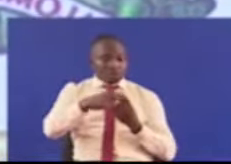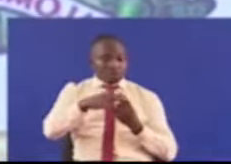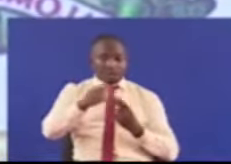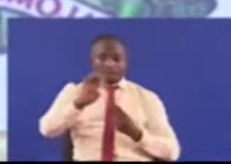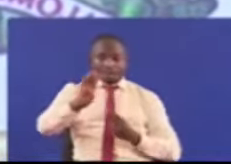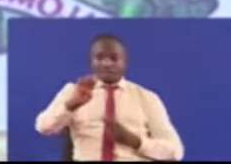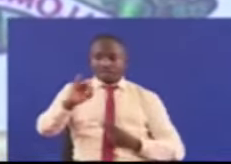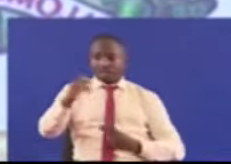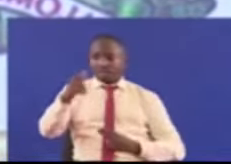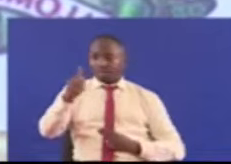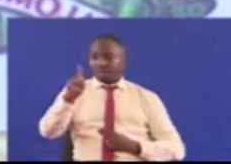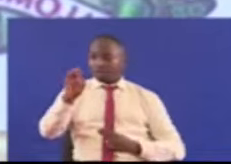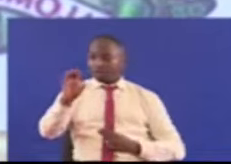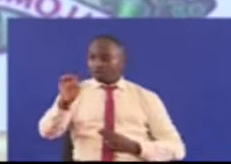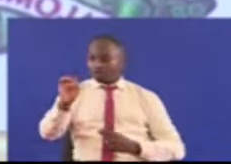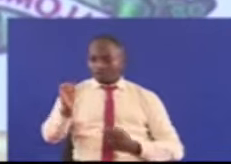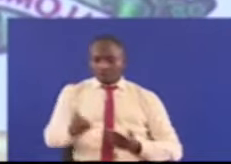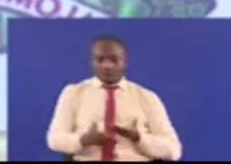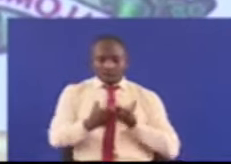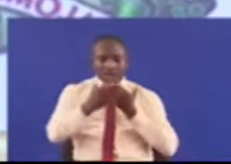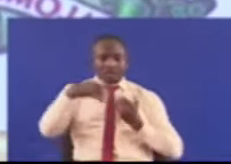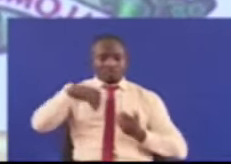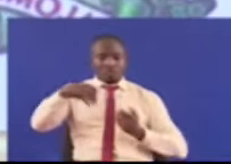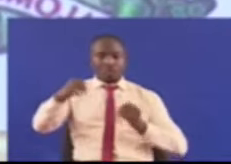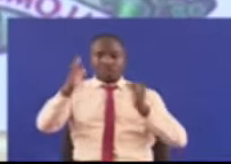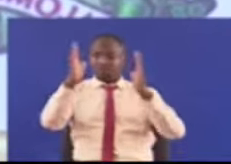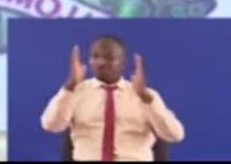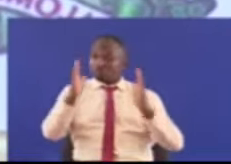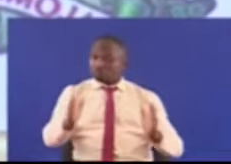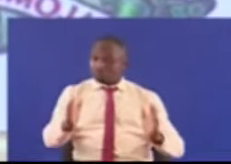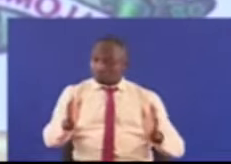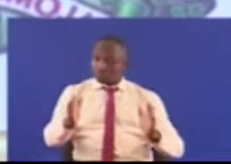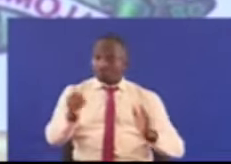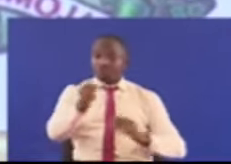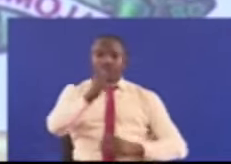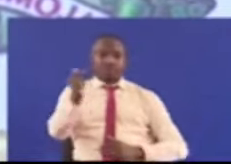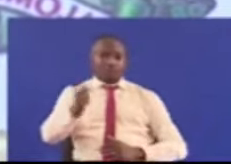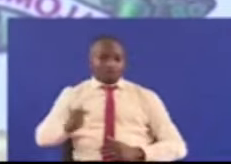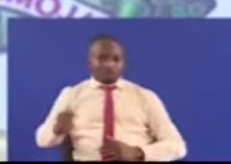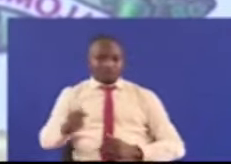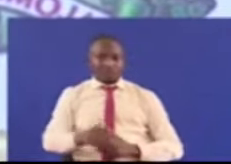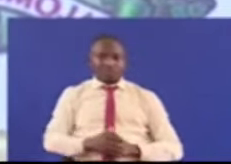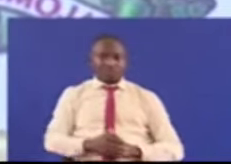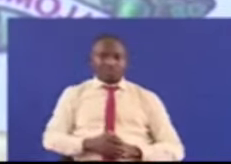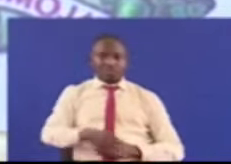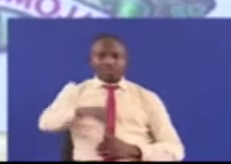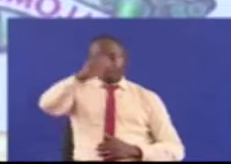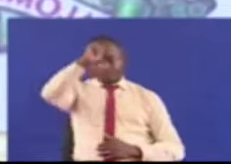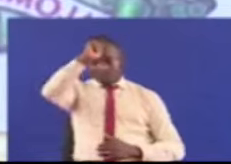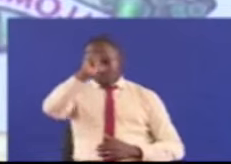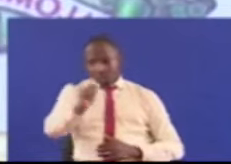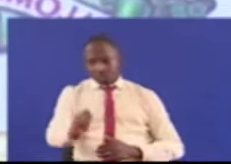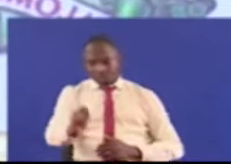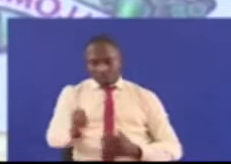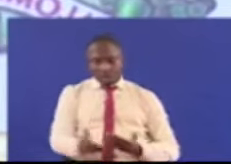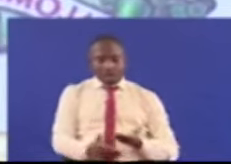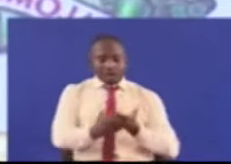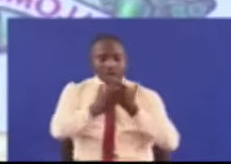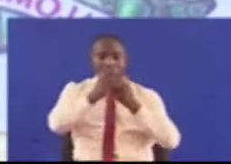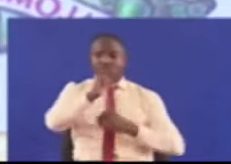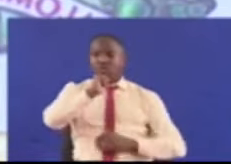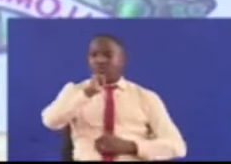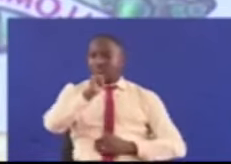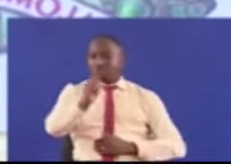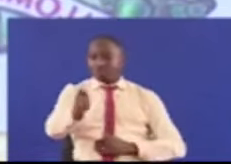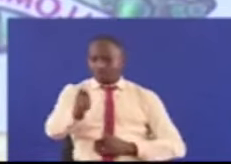Biteko, Naibu Waziri Mkuu wa Jamhuri ya Muungano wa Tanzania. Mheshimiwa Naibu Spika